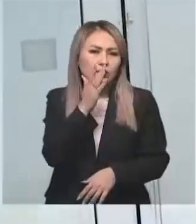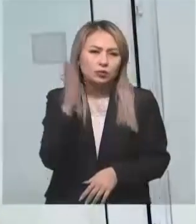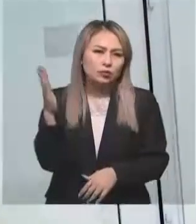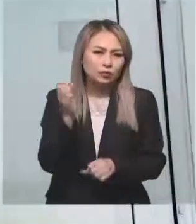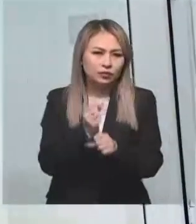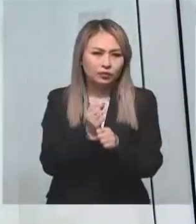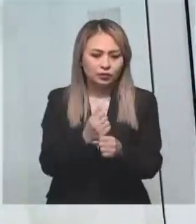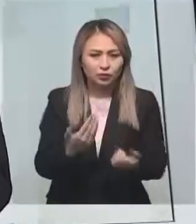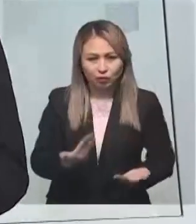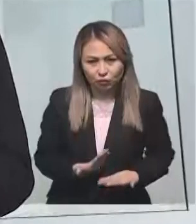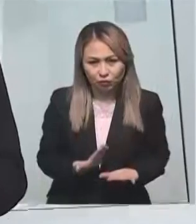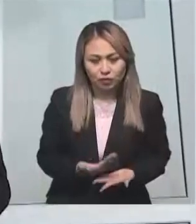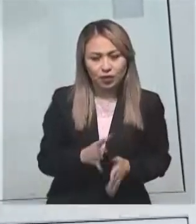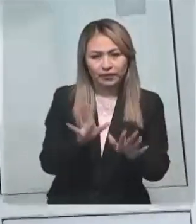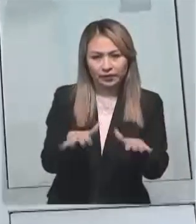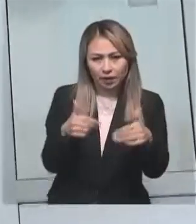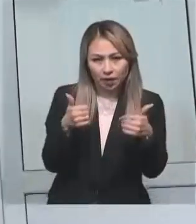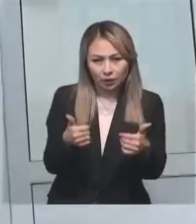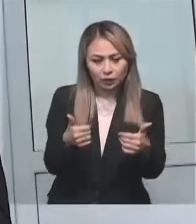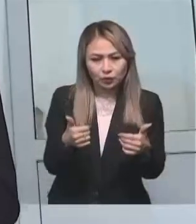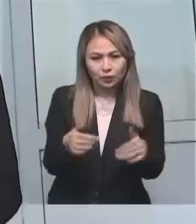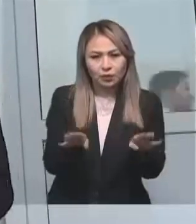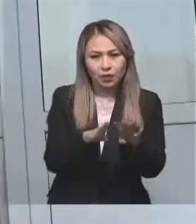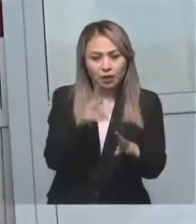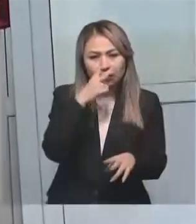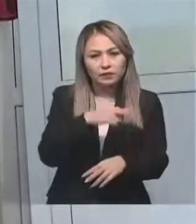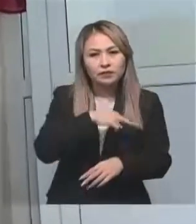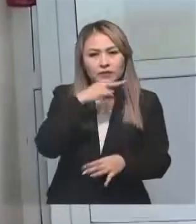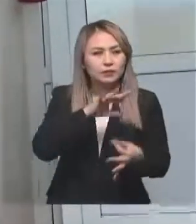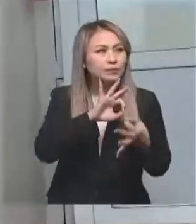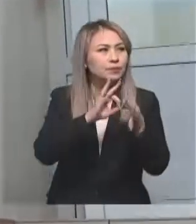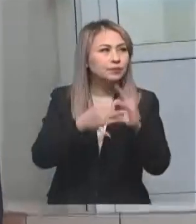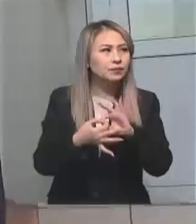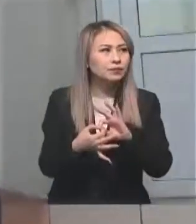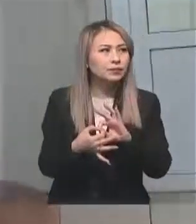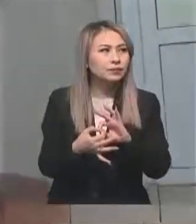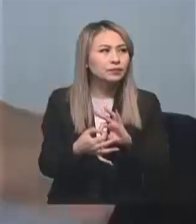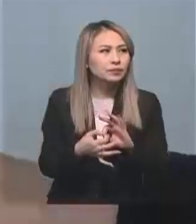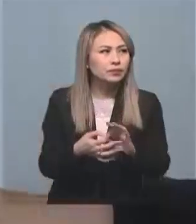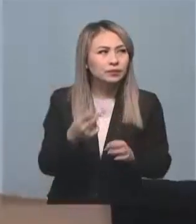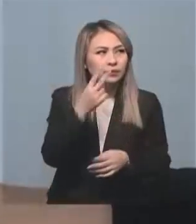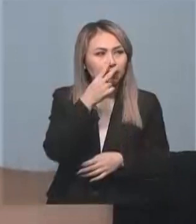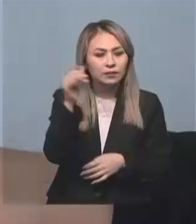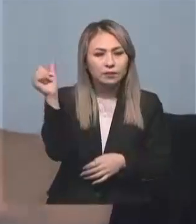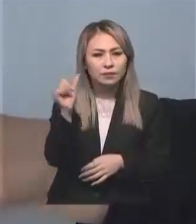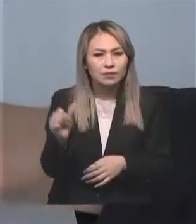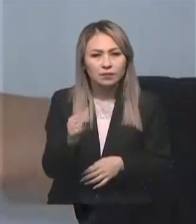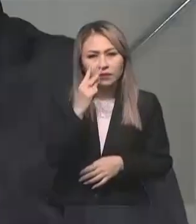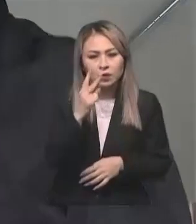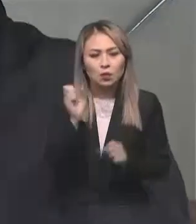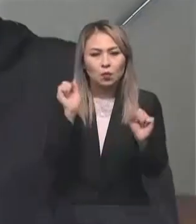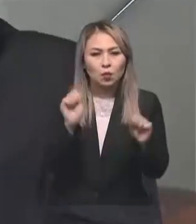қарағанда жағдайы тым жақсы. Бірақ аңғарып қарасаңыз, мынадай бітелген саңлауларды байқау